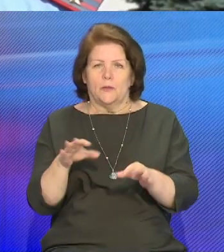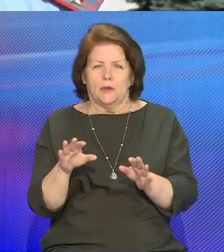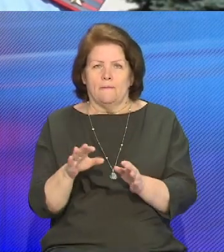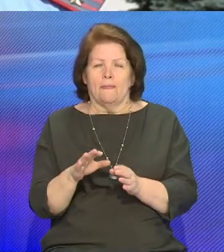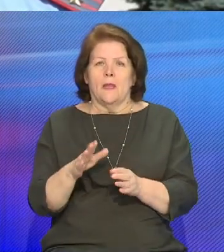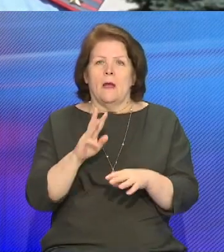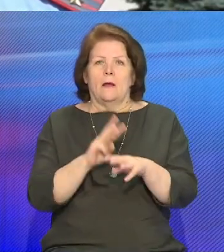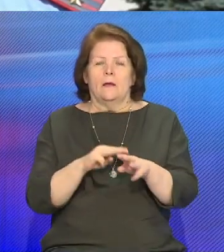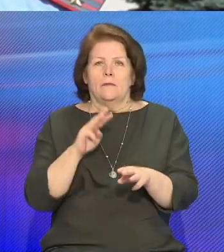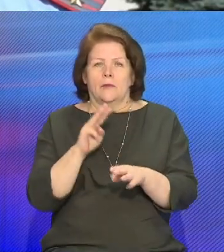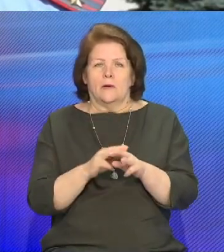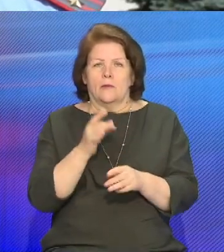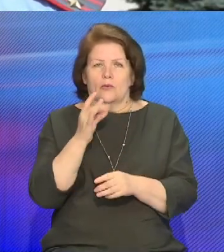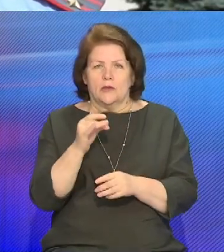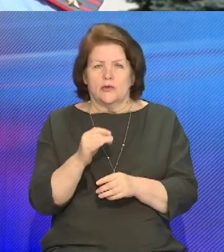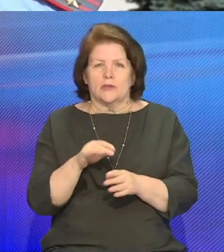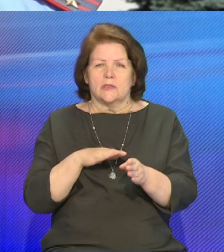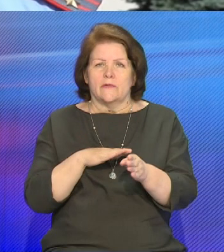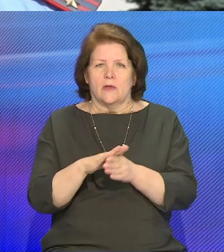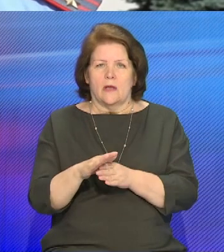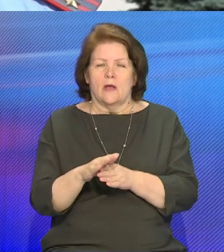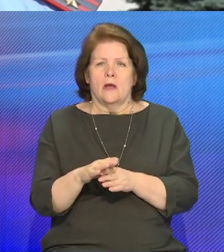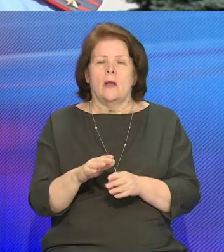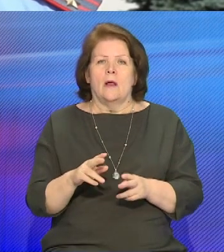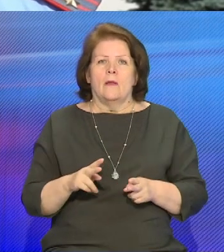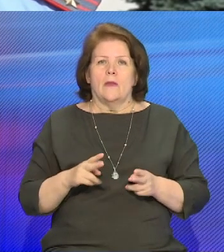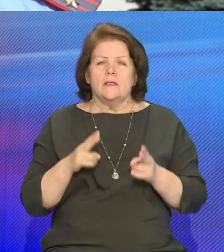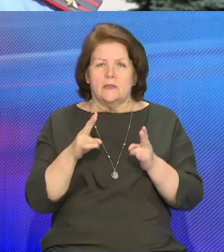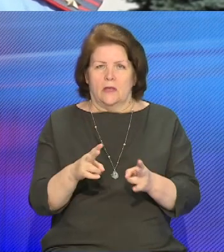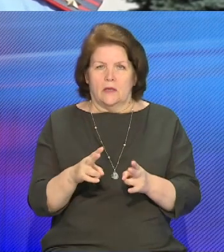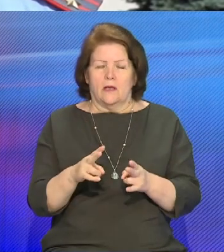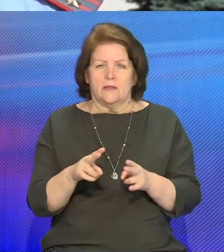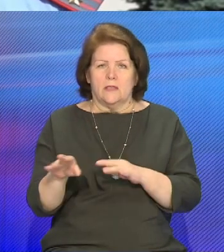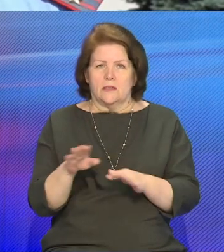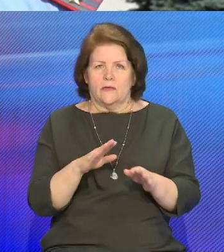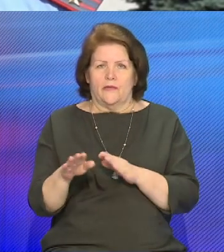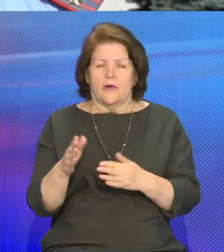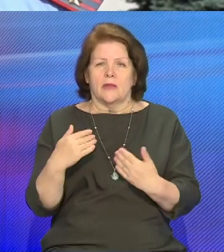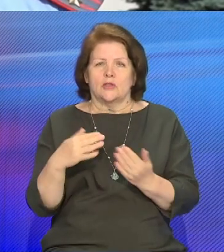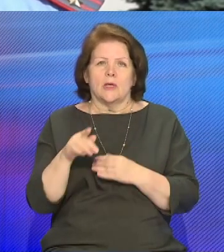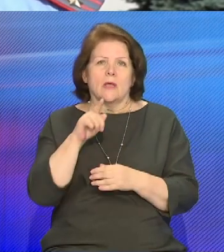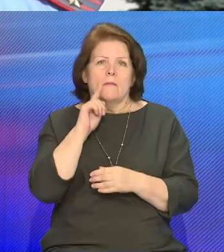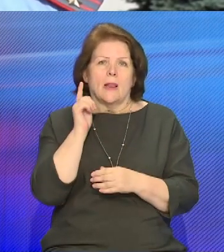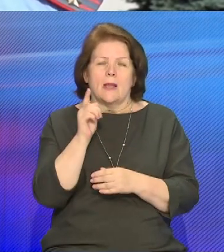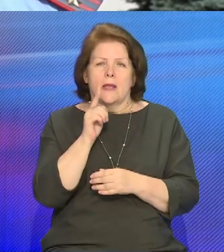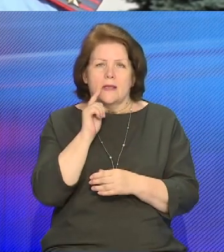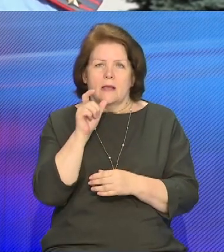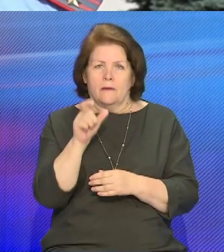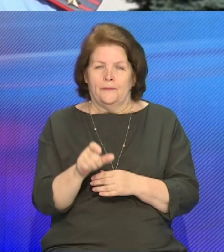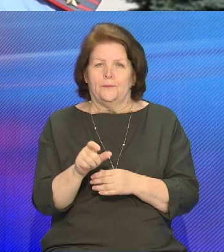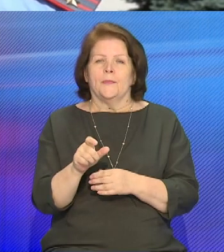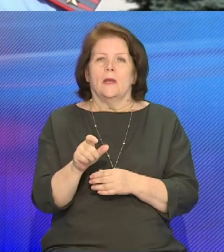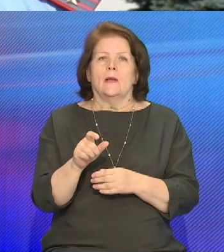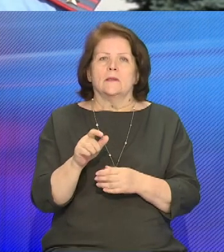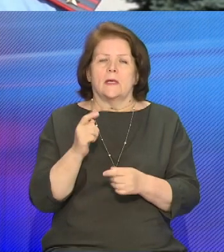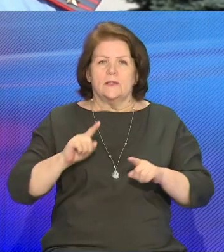Оперативникам в сфере нрава Гродничины за совершение насильственных действий сексуального характера в отношении малолетней задержан 41-летний житель областного